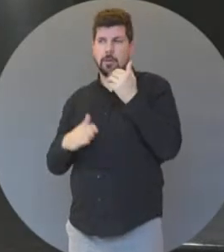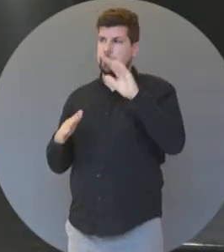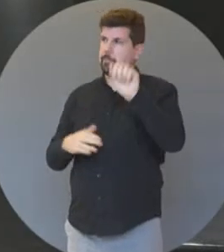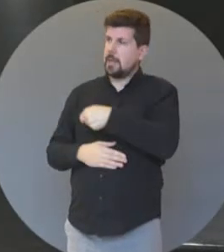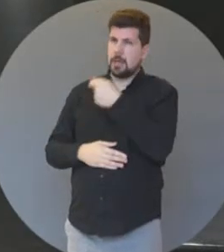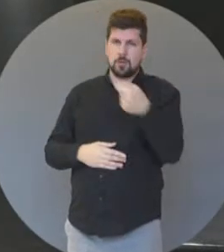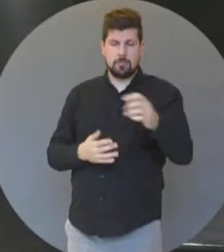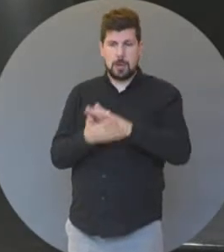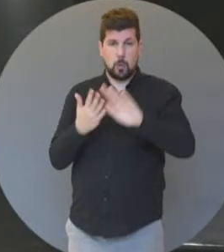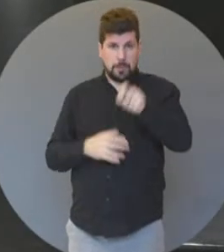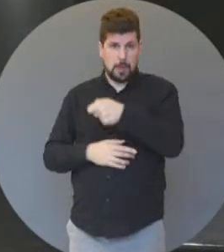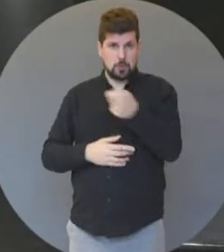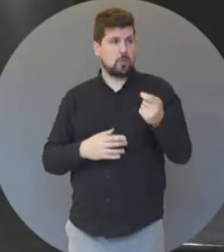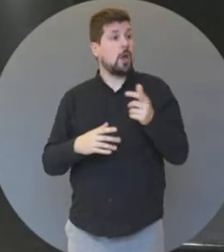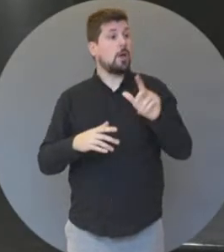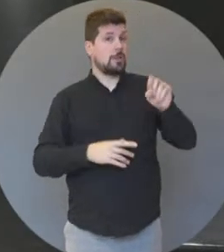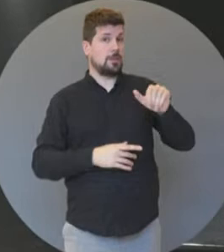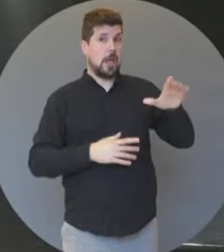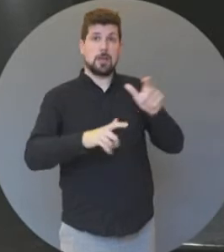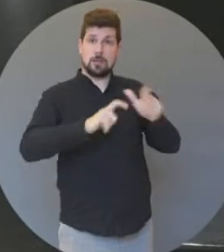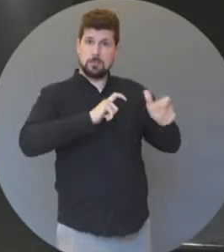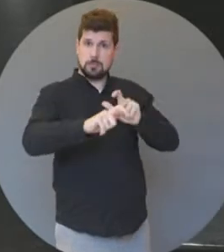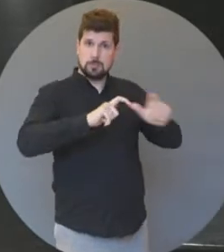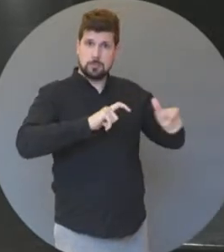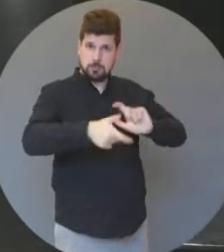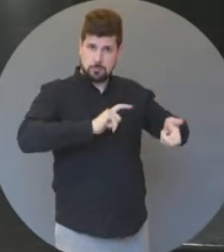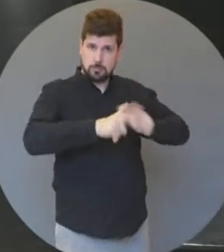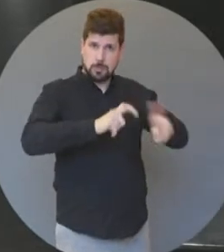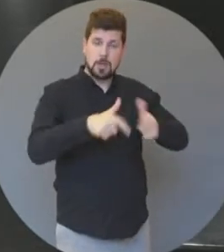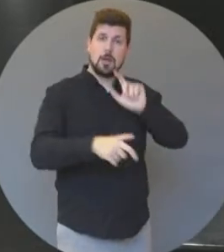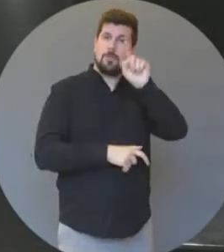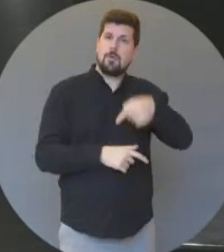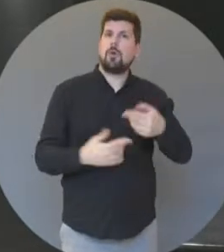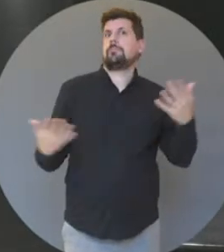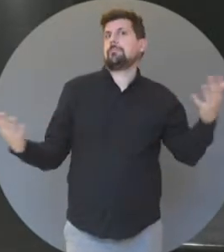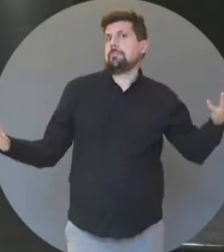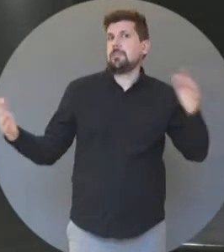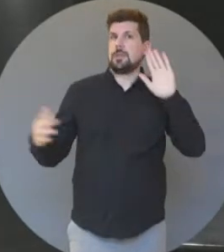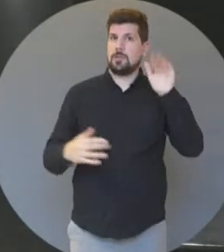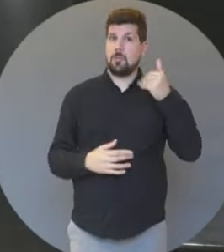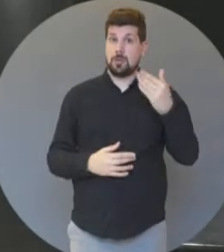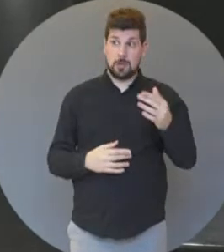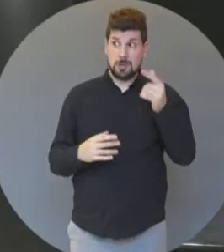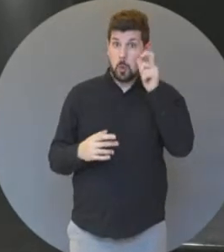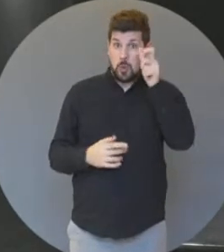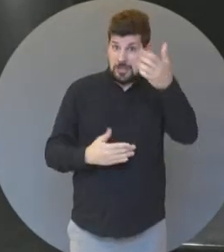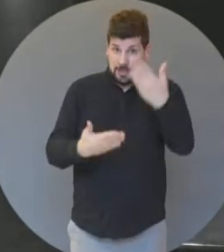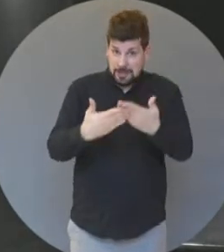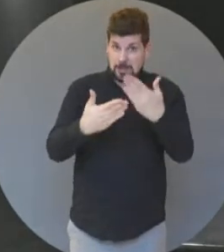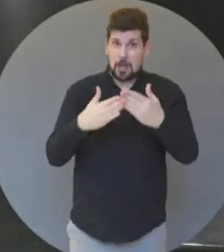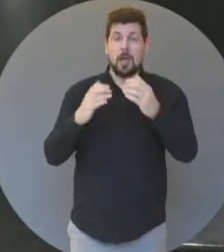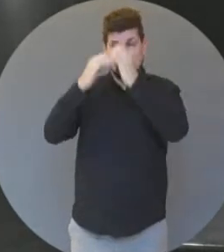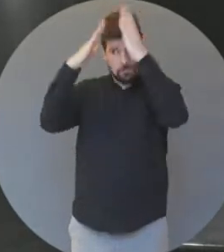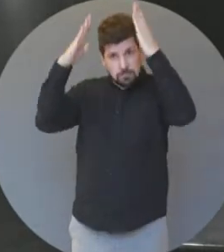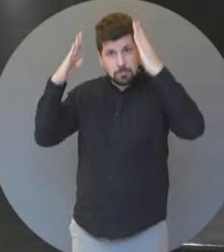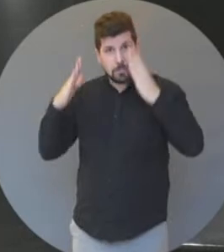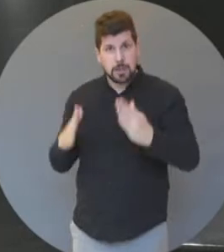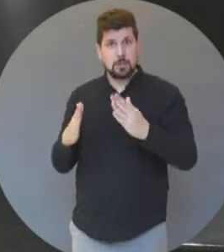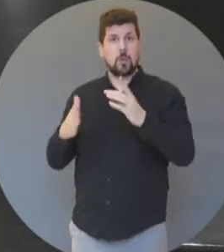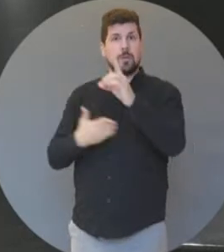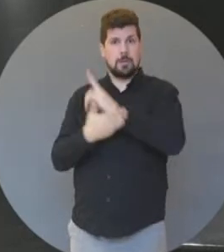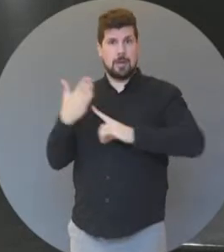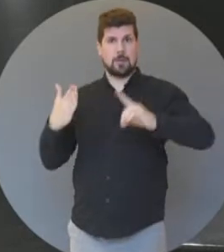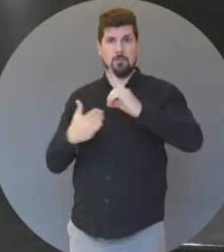articulation avec les dates c'est justement cette logique qui nous a amené à avoir ces maisons départementales d'avoir ce guichet unique